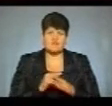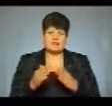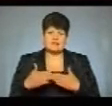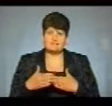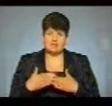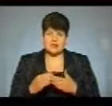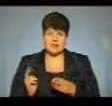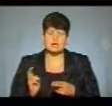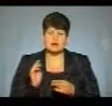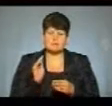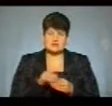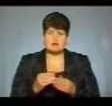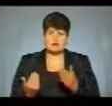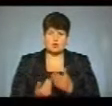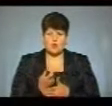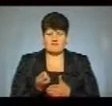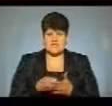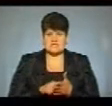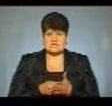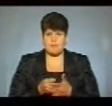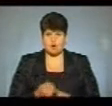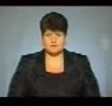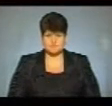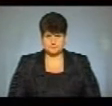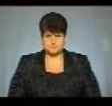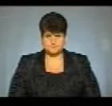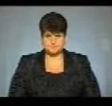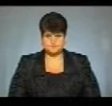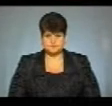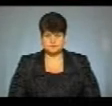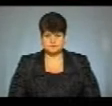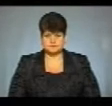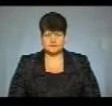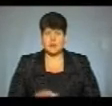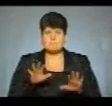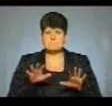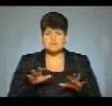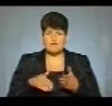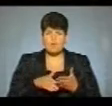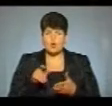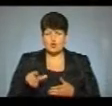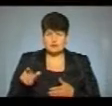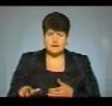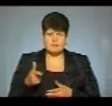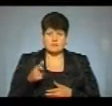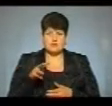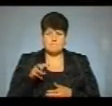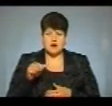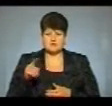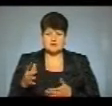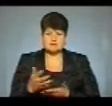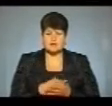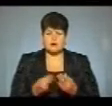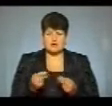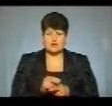і поставили новий замок. Більше розповість Богдана Сарабун. Місцева волонтерка Галина Мазур, яка збирає кошти на